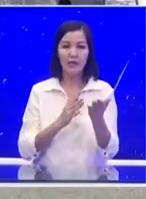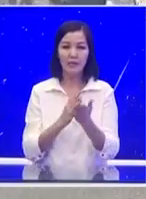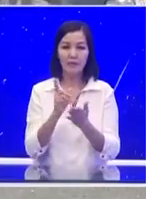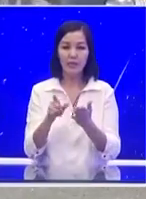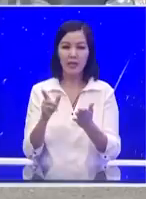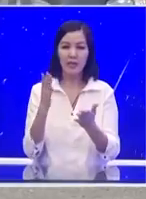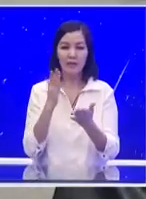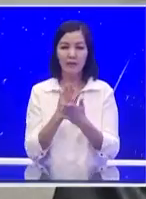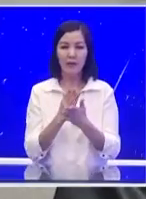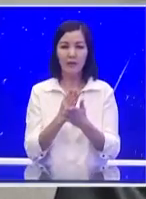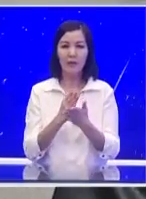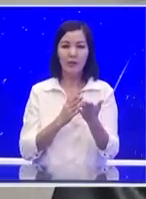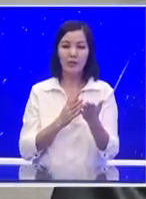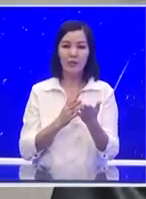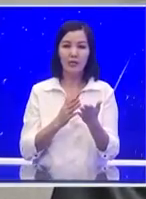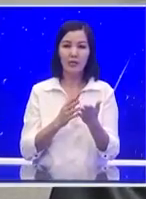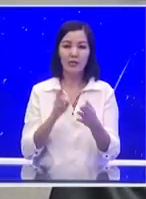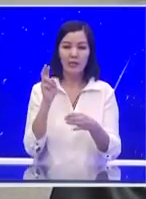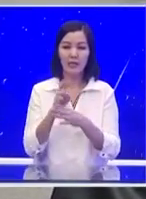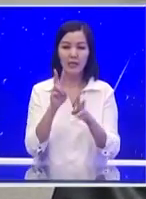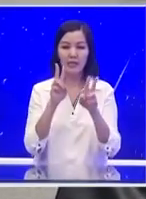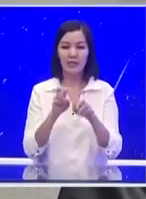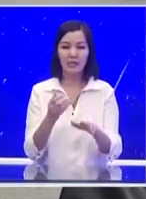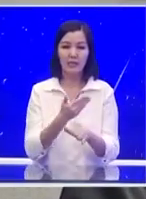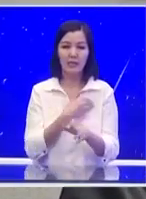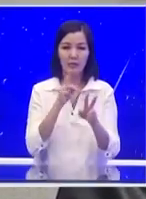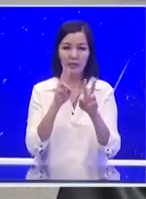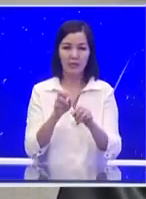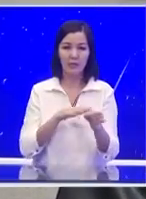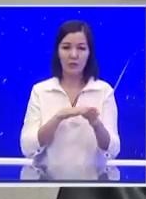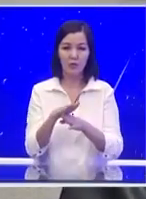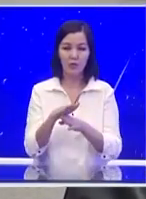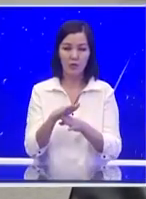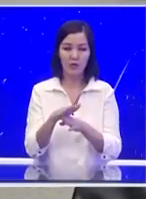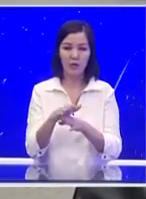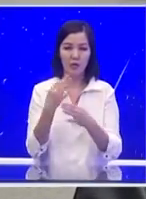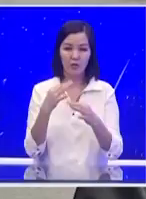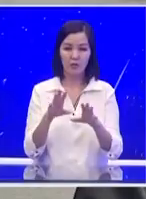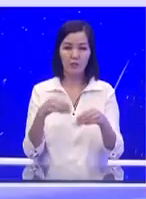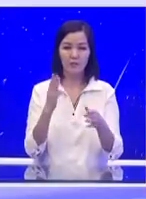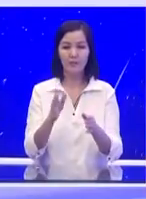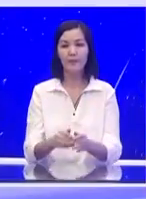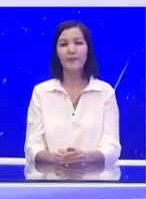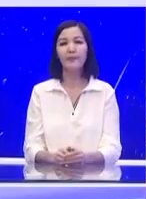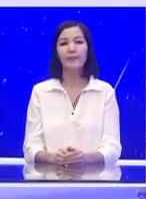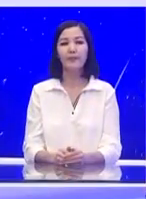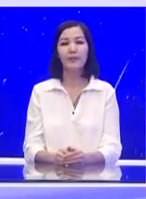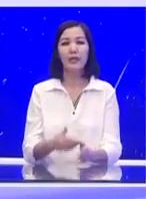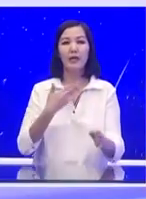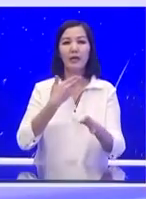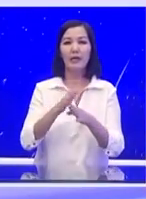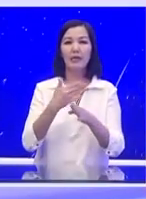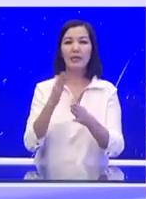адамдарды тексеріп, бәрін температураларын тексеріп, бәрін қазір осылай жұмыстар жүргізіліп жатыр. Кредиті